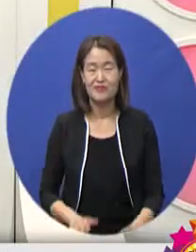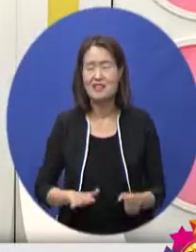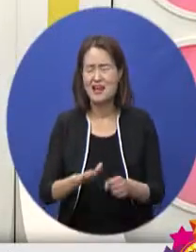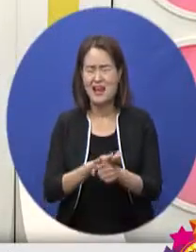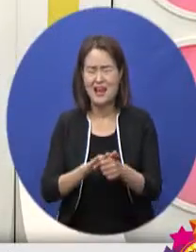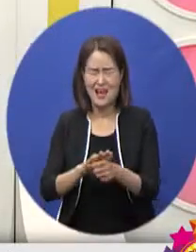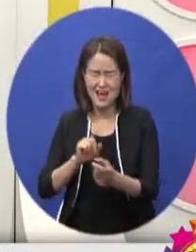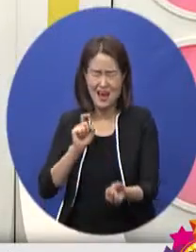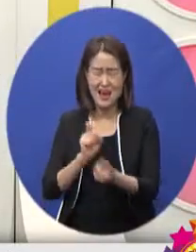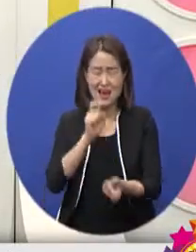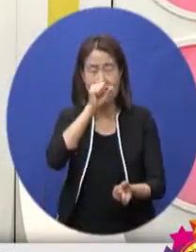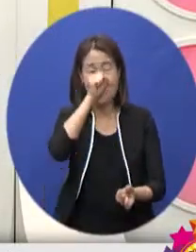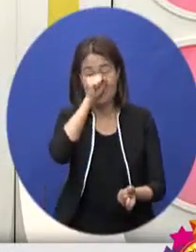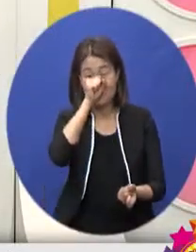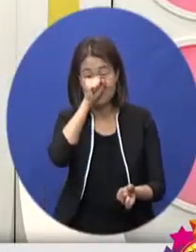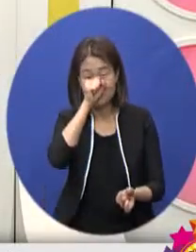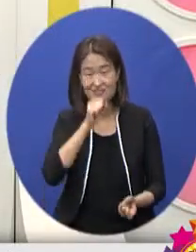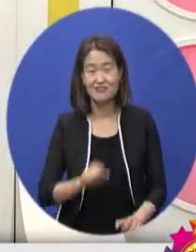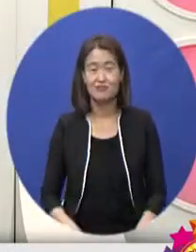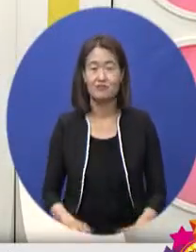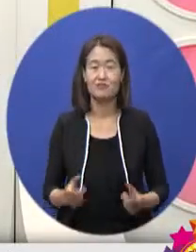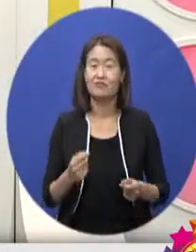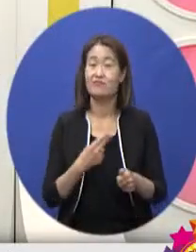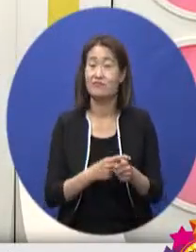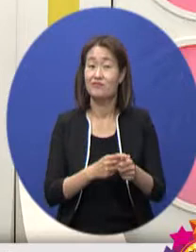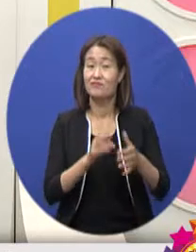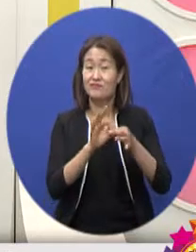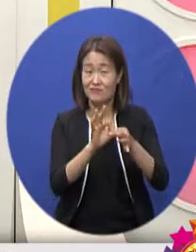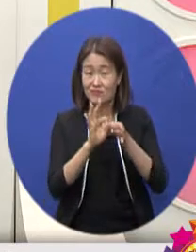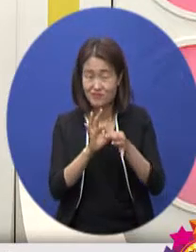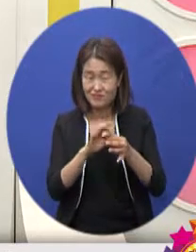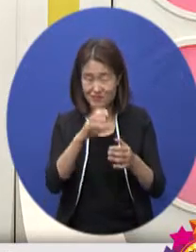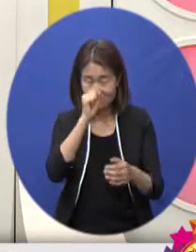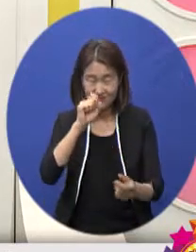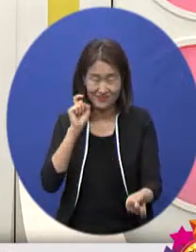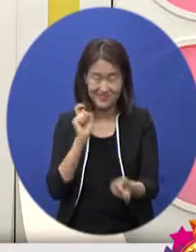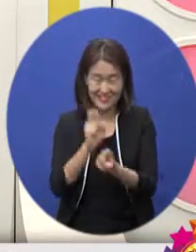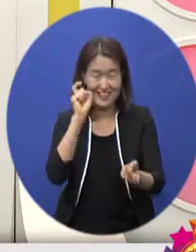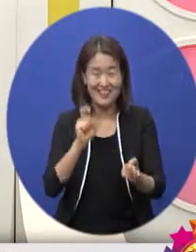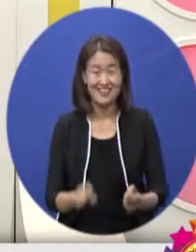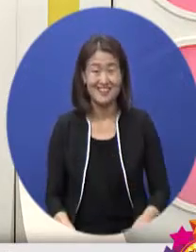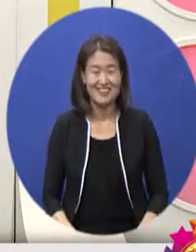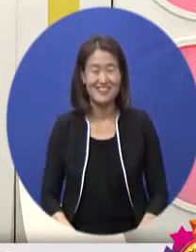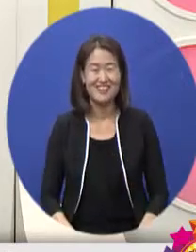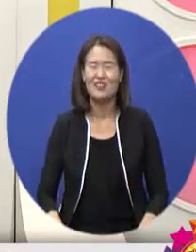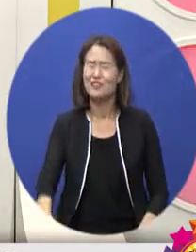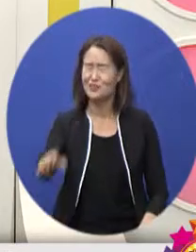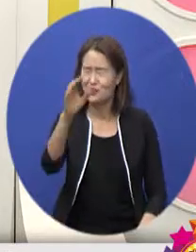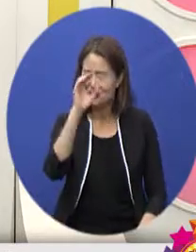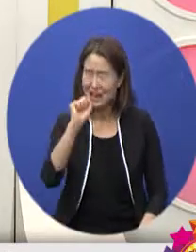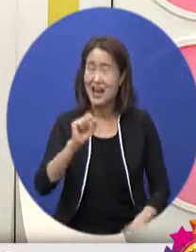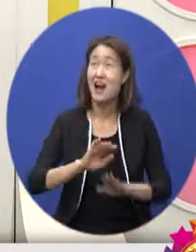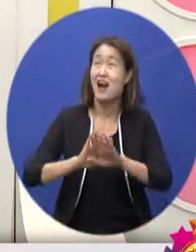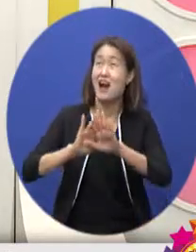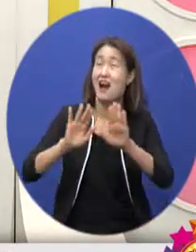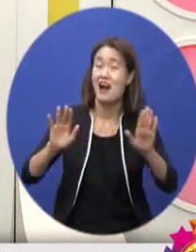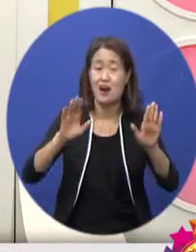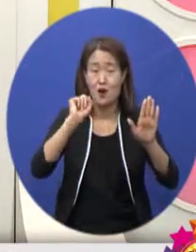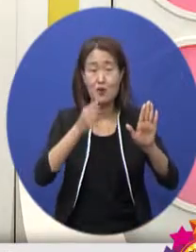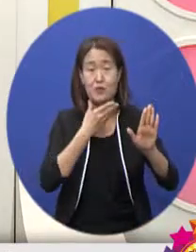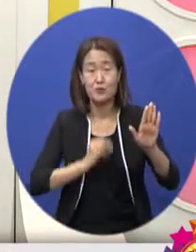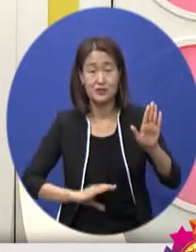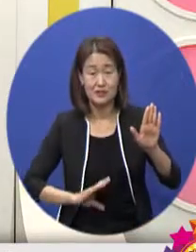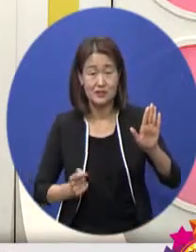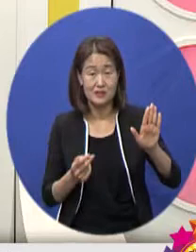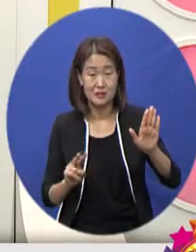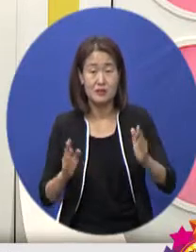사랑하기 딱 좋은 나이입니다. 네, 선생님하고 연락하기도 딱 좋은 나이죠. 그럼요. 날씨도 화창하고 네. 저희 복지TV